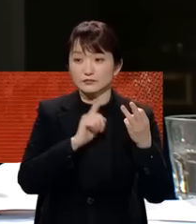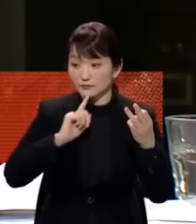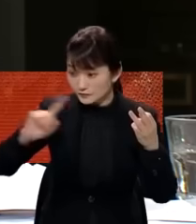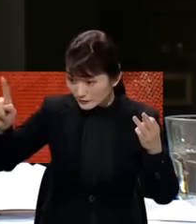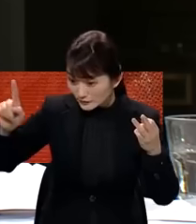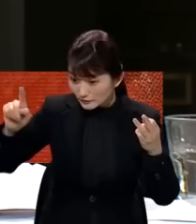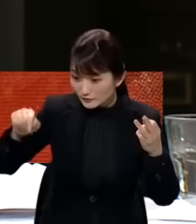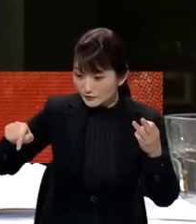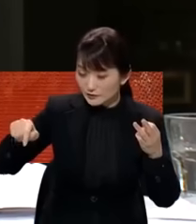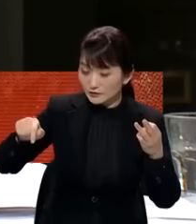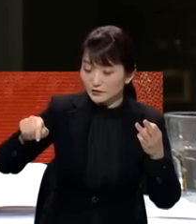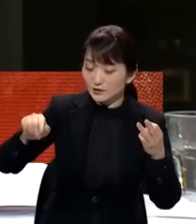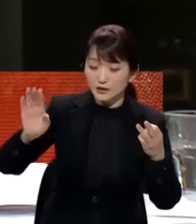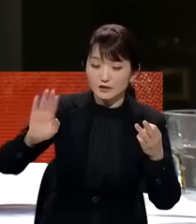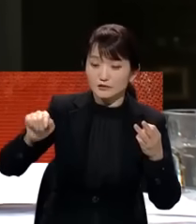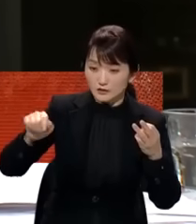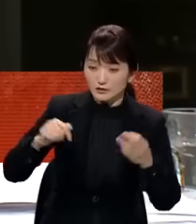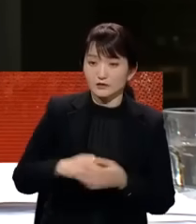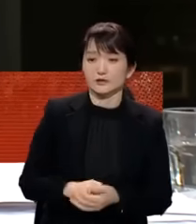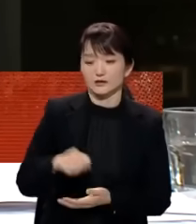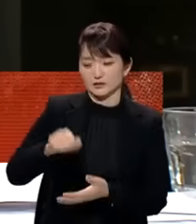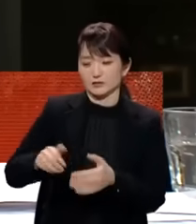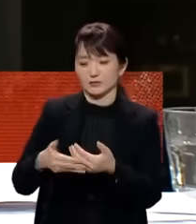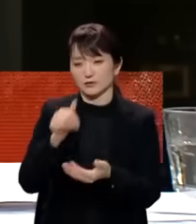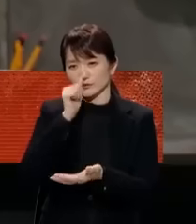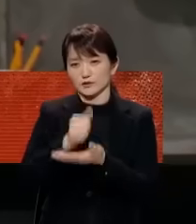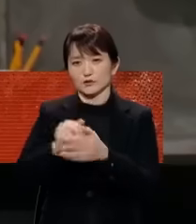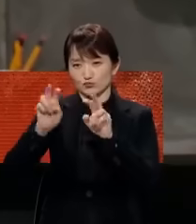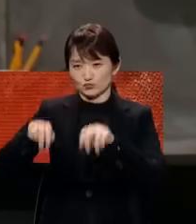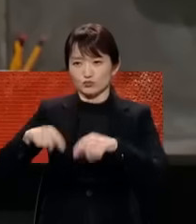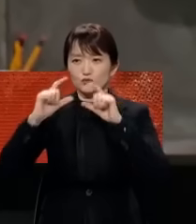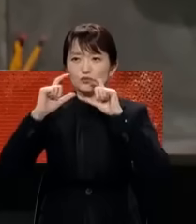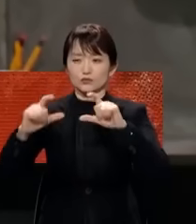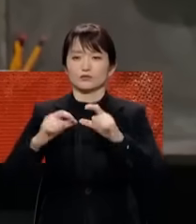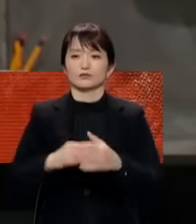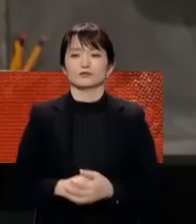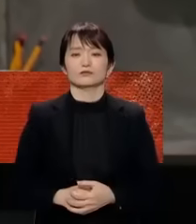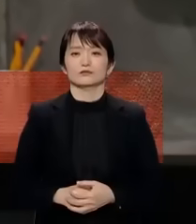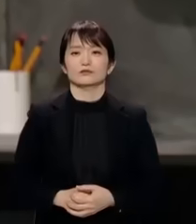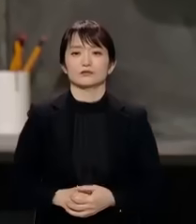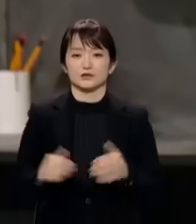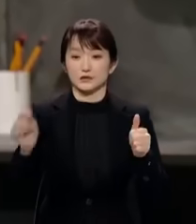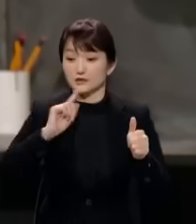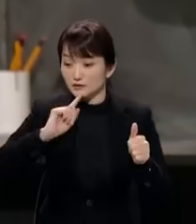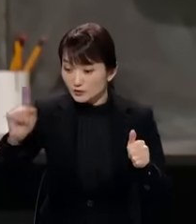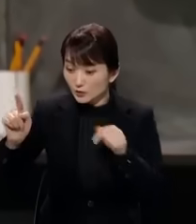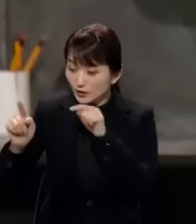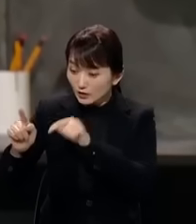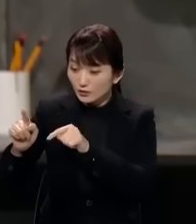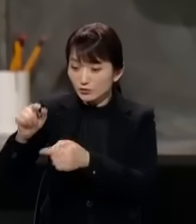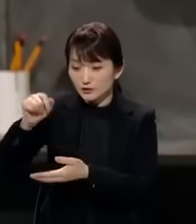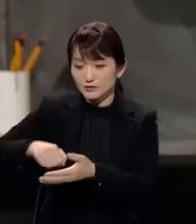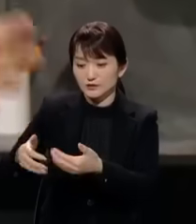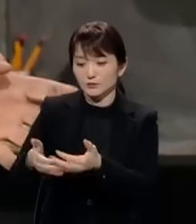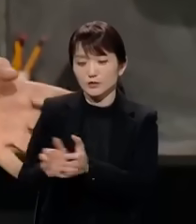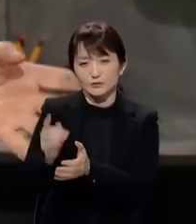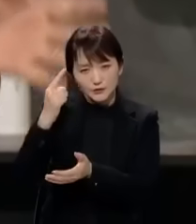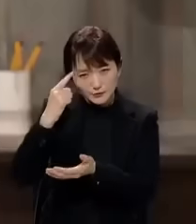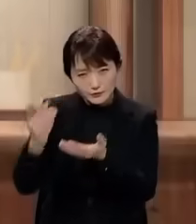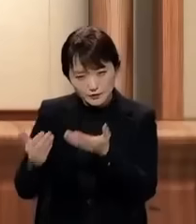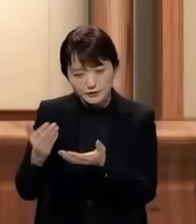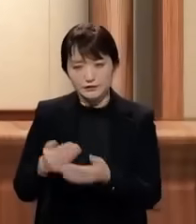재판부에서 무죄라고 할 수밖에 없었던 거죠 기소한 거에 대해서 법원은 판단할 수밖에 없습니다 만약에 이거는 뭐 그냥